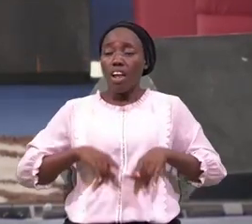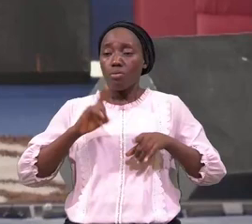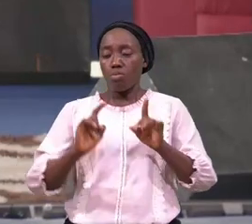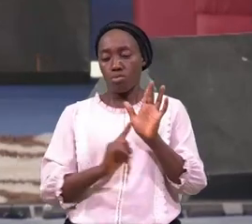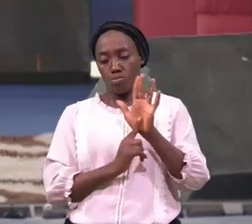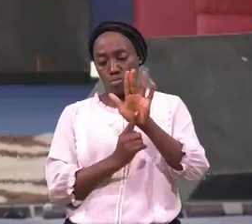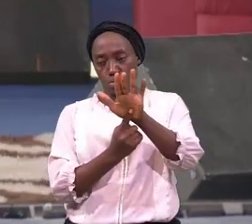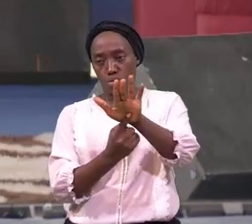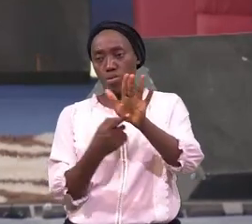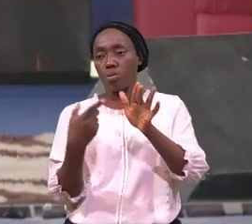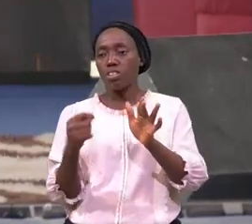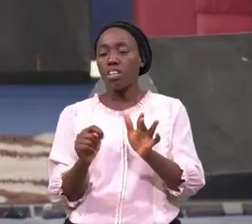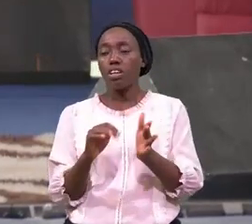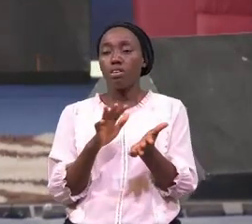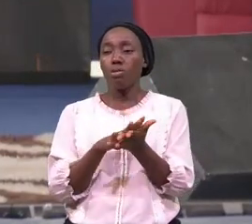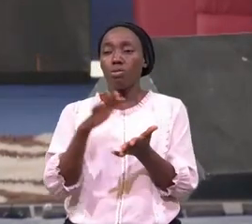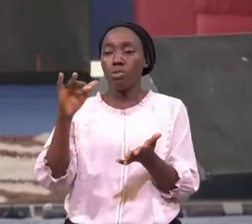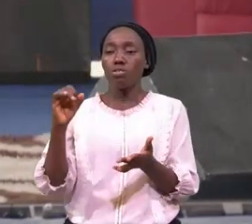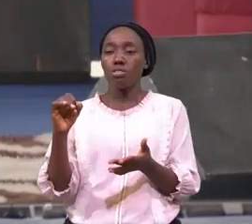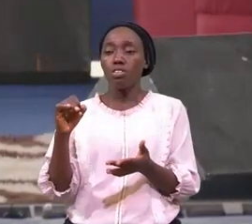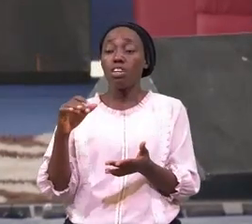Ta vie doit refléter l'évangile glorieux